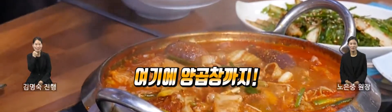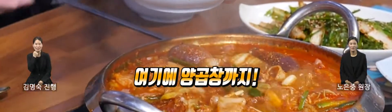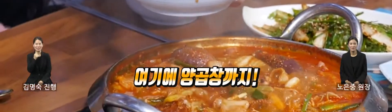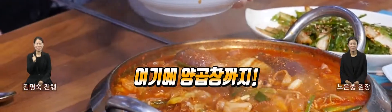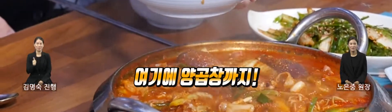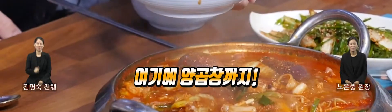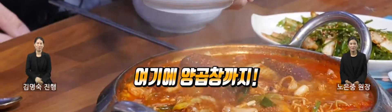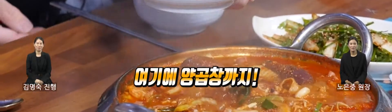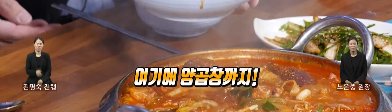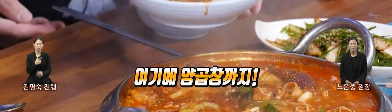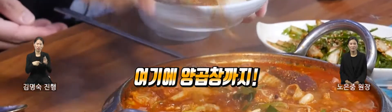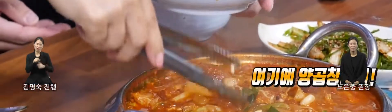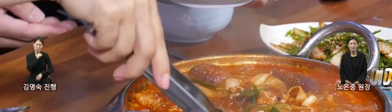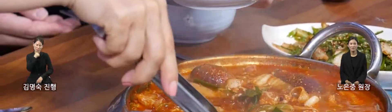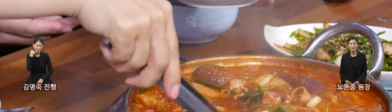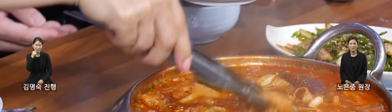더 맛있어요.